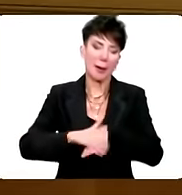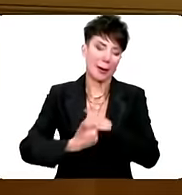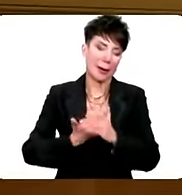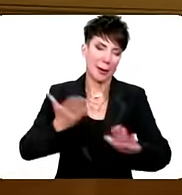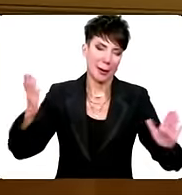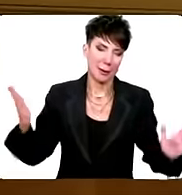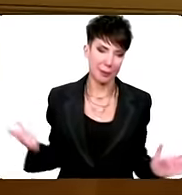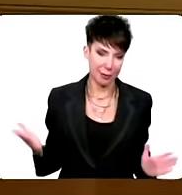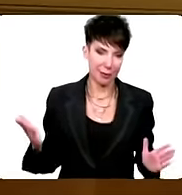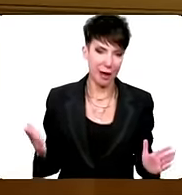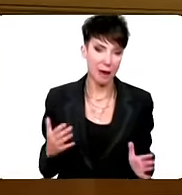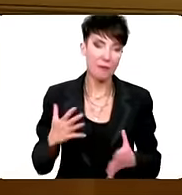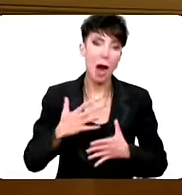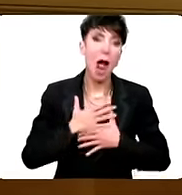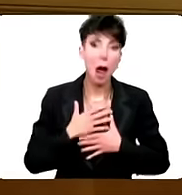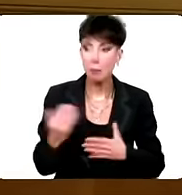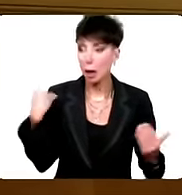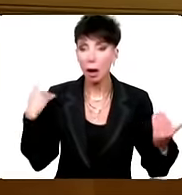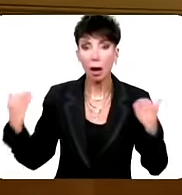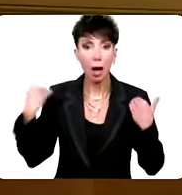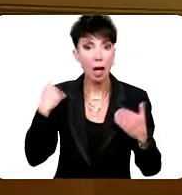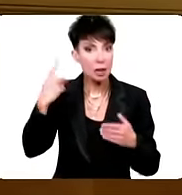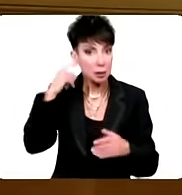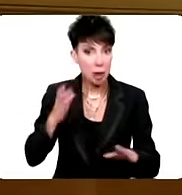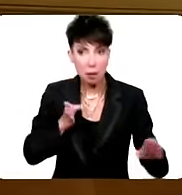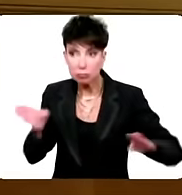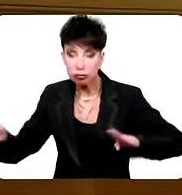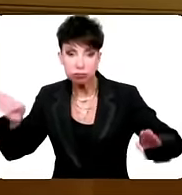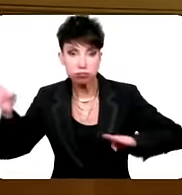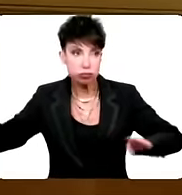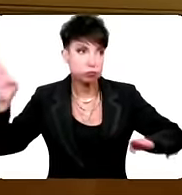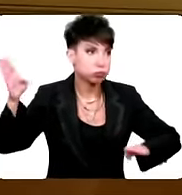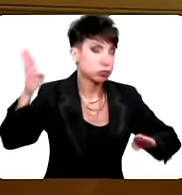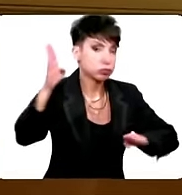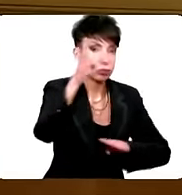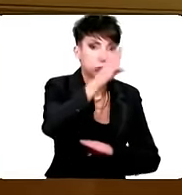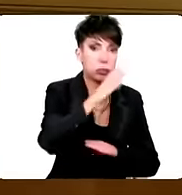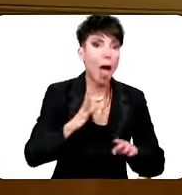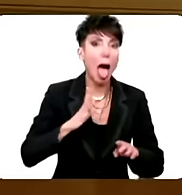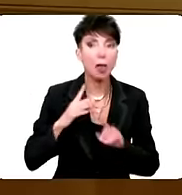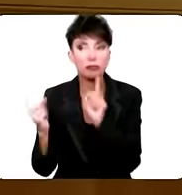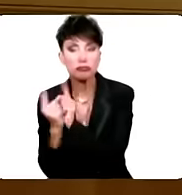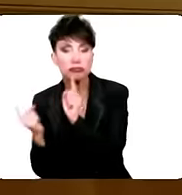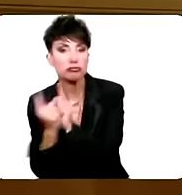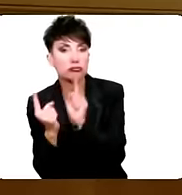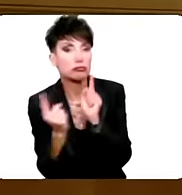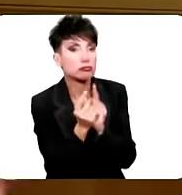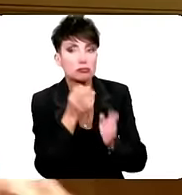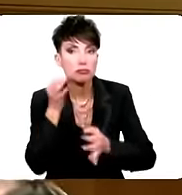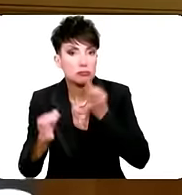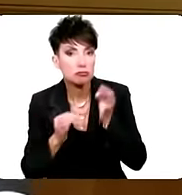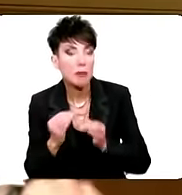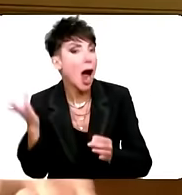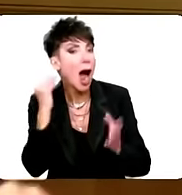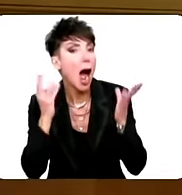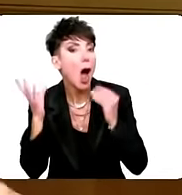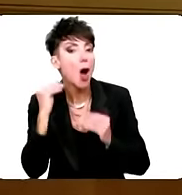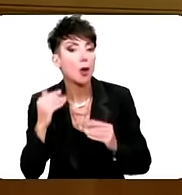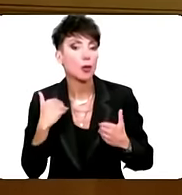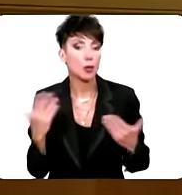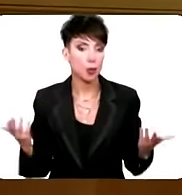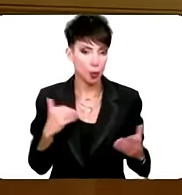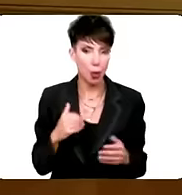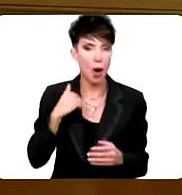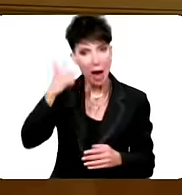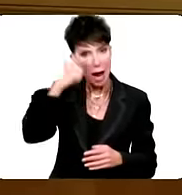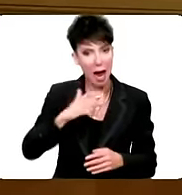εγώ αυτά άκουσα, γιατί ξέρετε η προεκλογική εκστρατεία είναι και μια ευκαιρία όχι μόνο να μιλήσουμε, αλλά και να ακούσουμε. Και εγώ που πήγαινα, επειδή έχω αυτή την συνήθεια να έχω